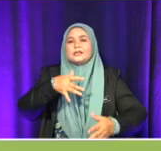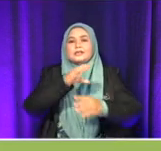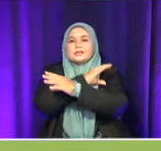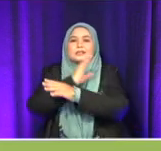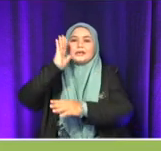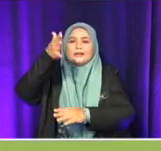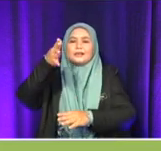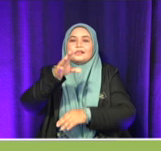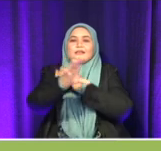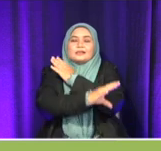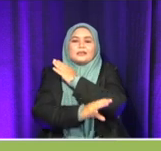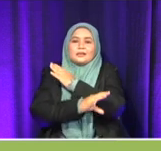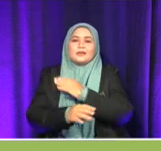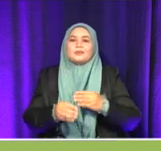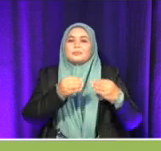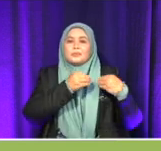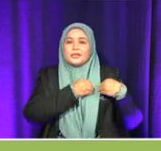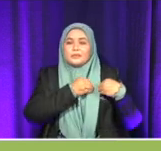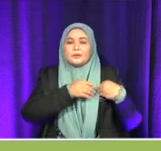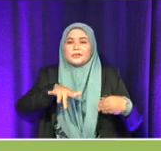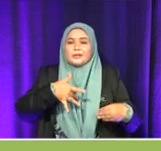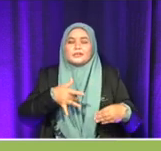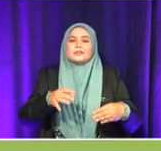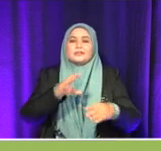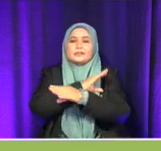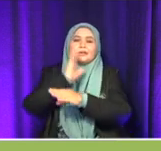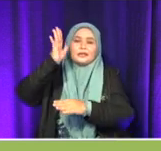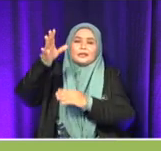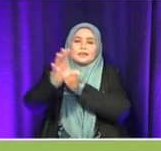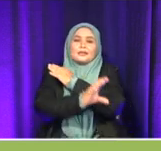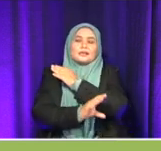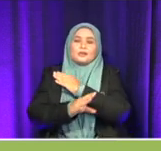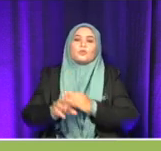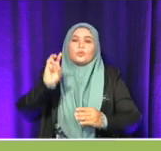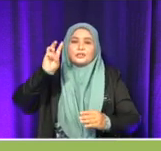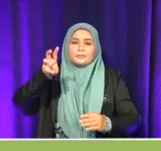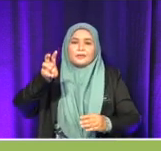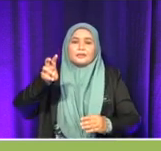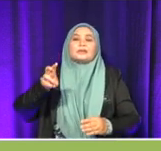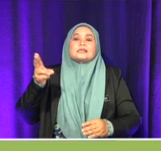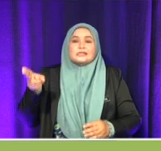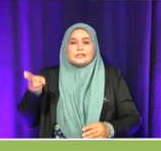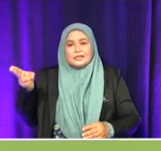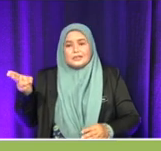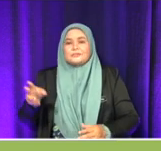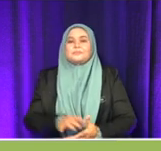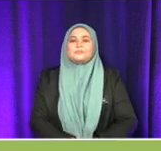betul menanamkan pagi menanamkan perasaan cinta negara adalah dengan mewajibkan mata pelajaran sejarah